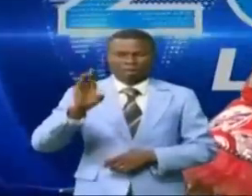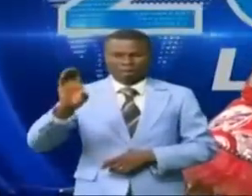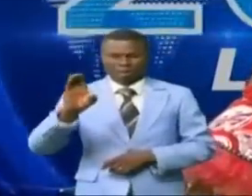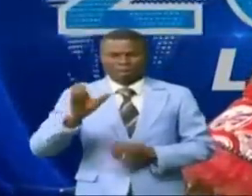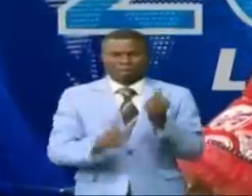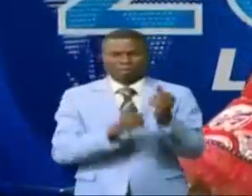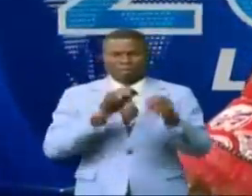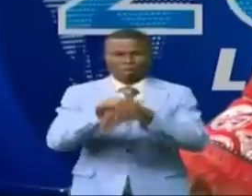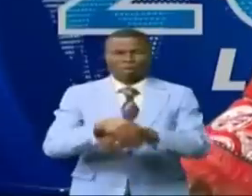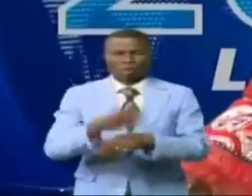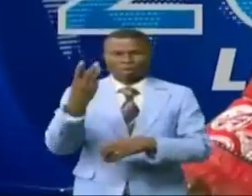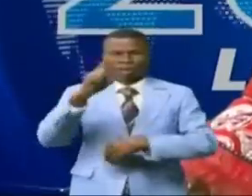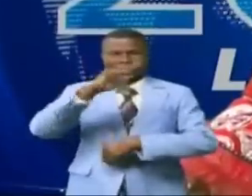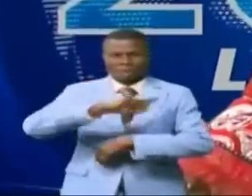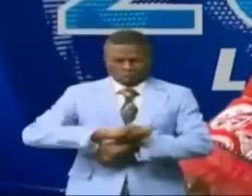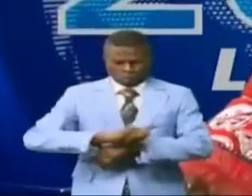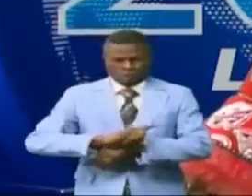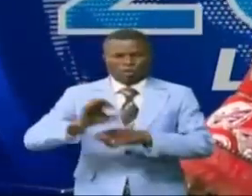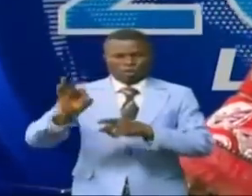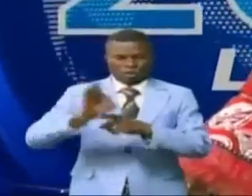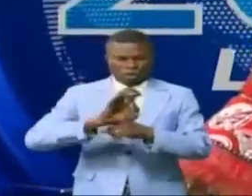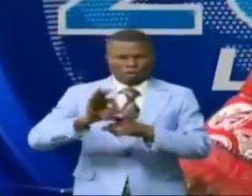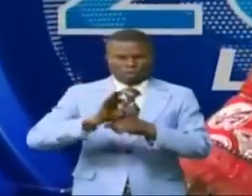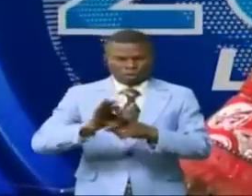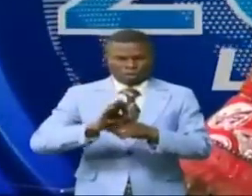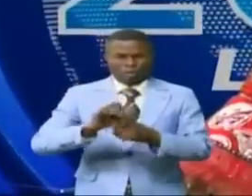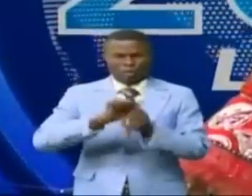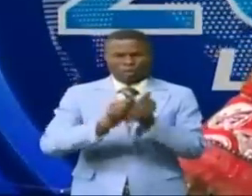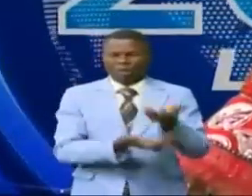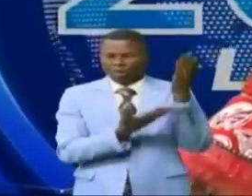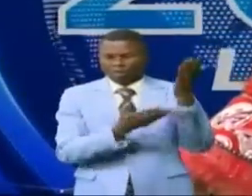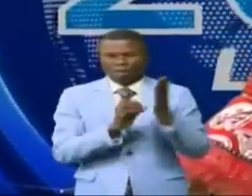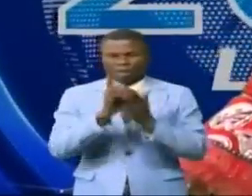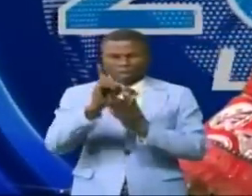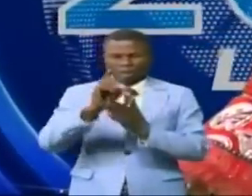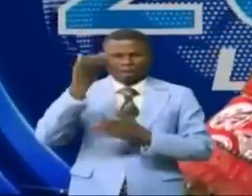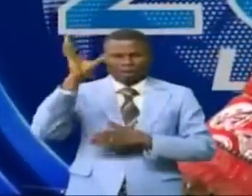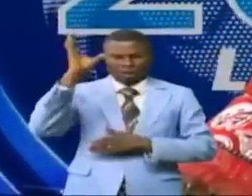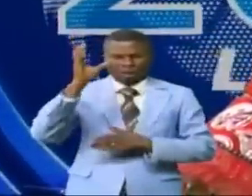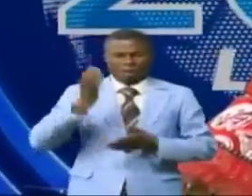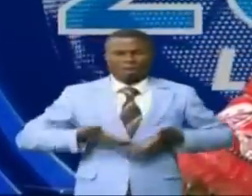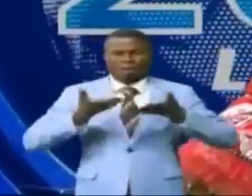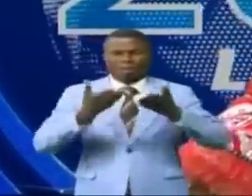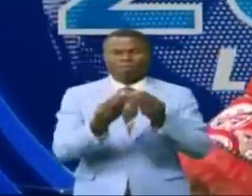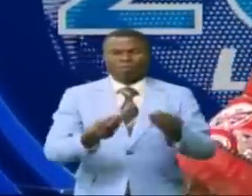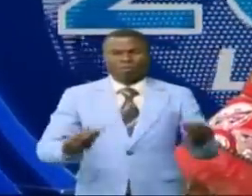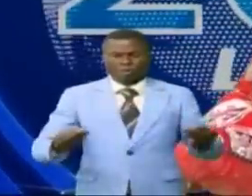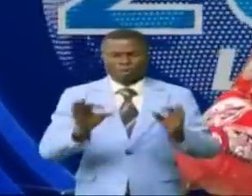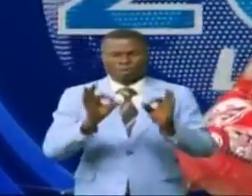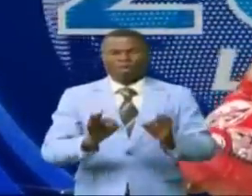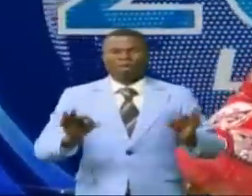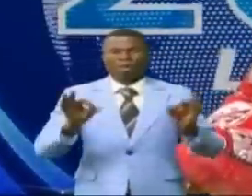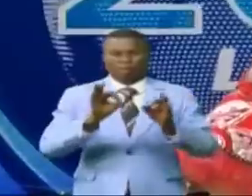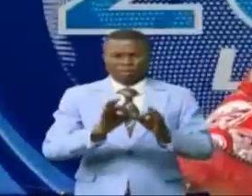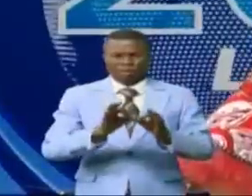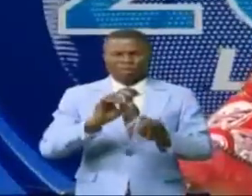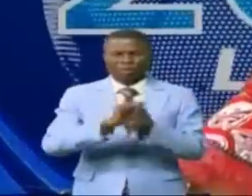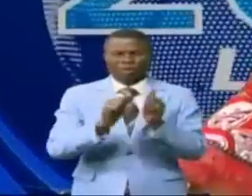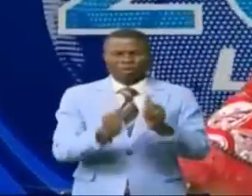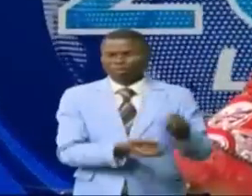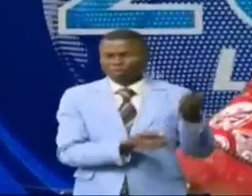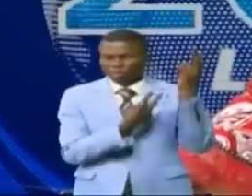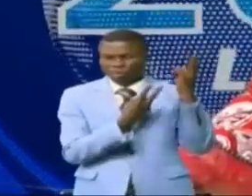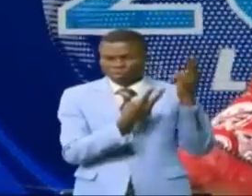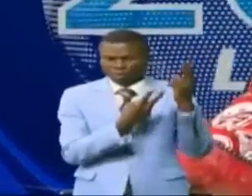pendant 2 jours examiné les défis émergents pour le développement rural et proposé des solutions innovantes dans la chaîne de valeur